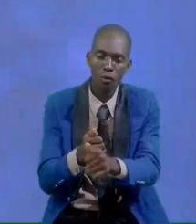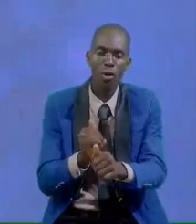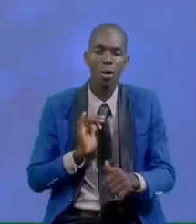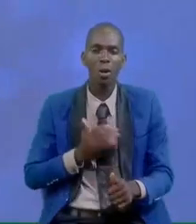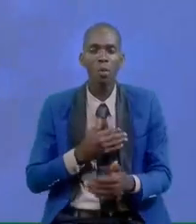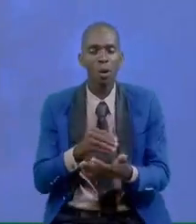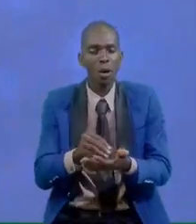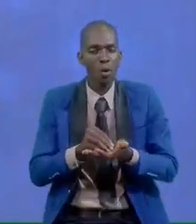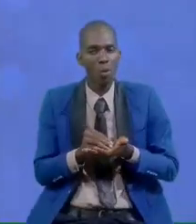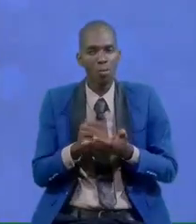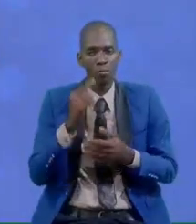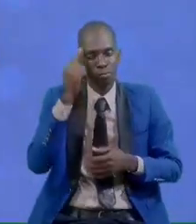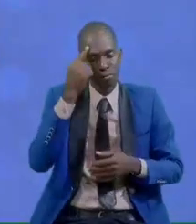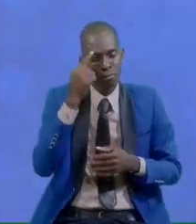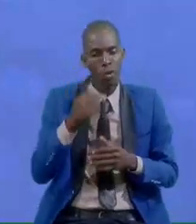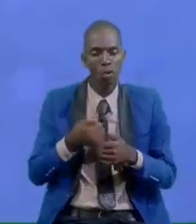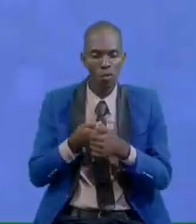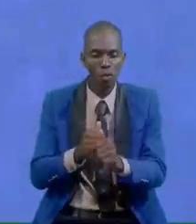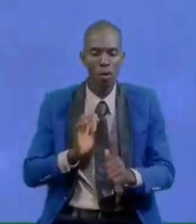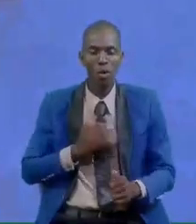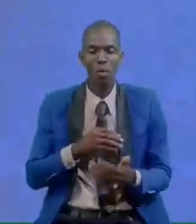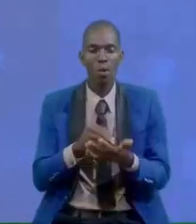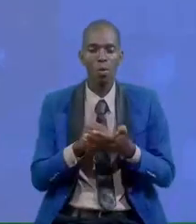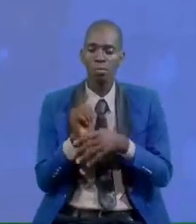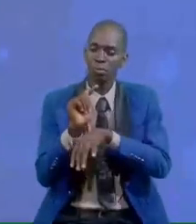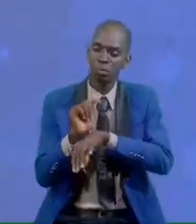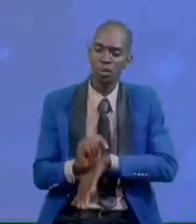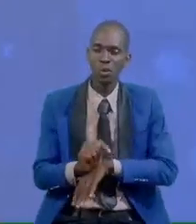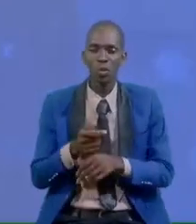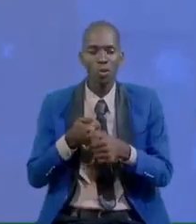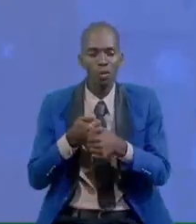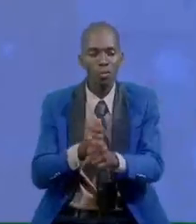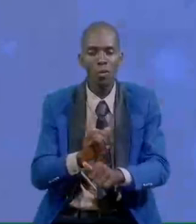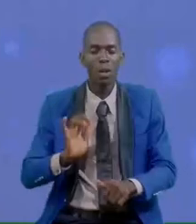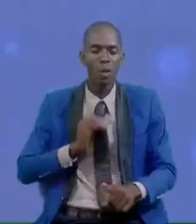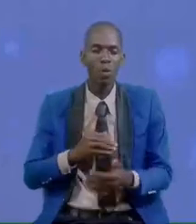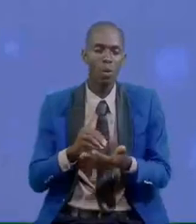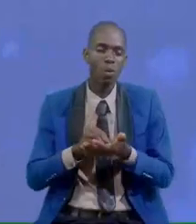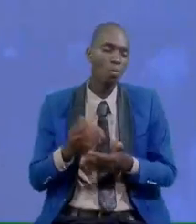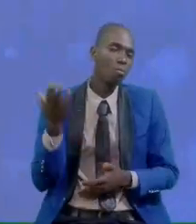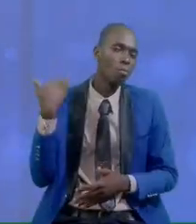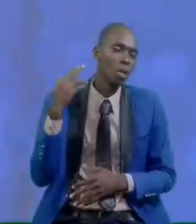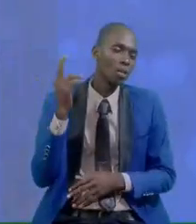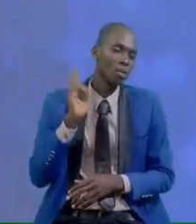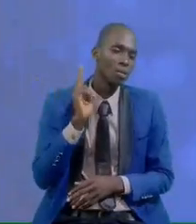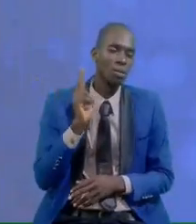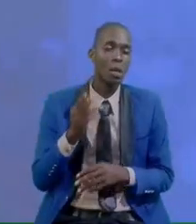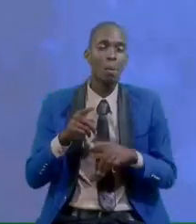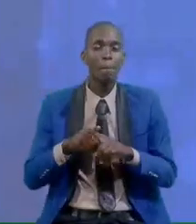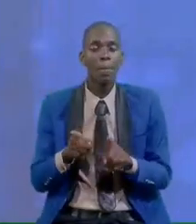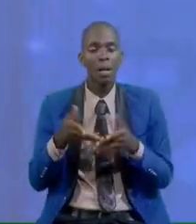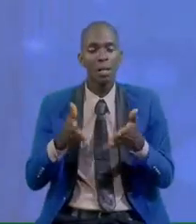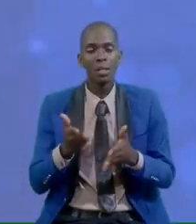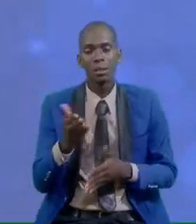nous suivons toujours nos traditions, nous suivons toujours notre histoire passée. Mais qu'il y ait